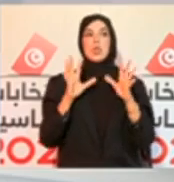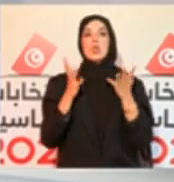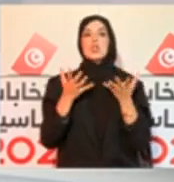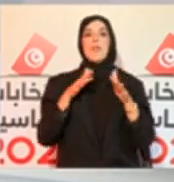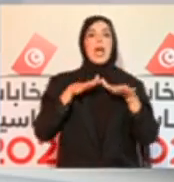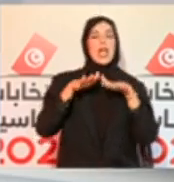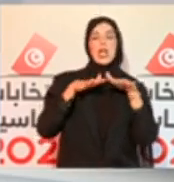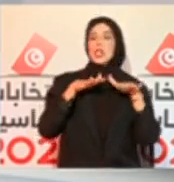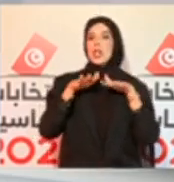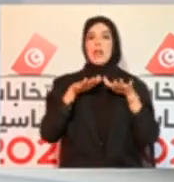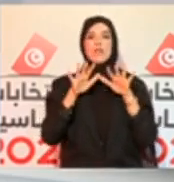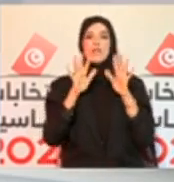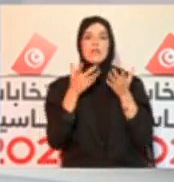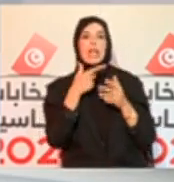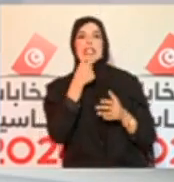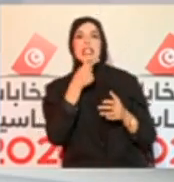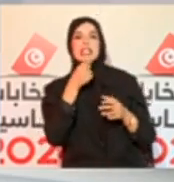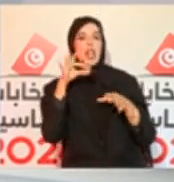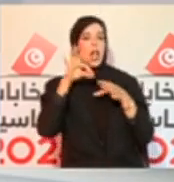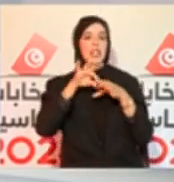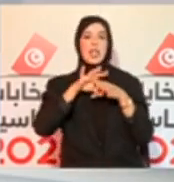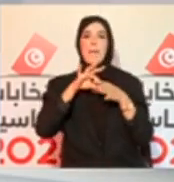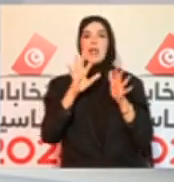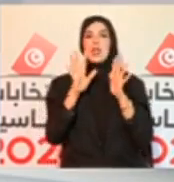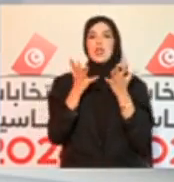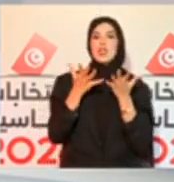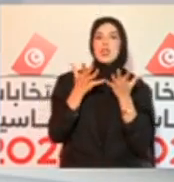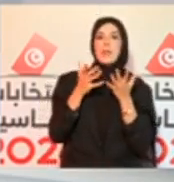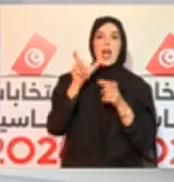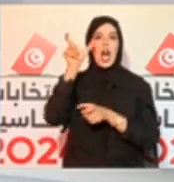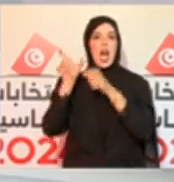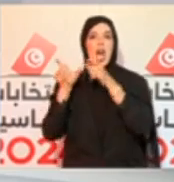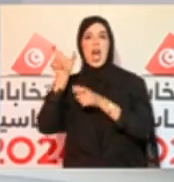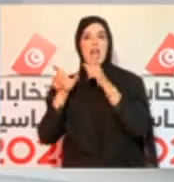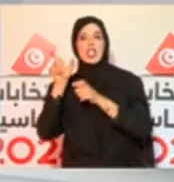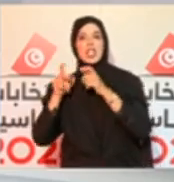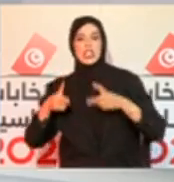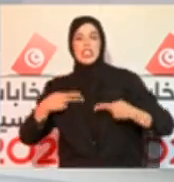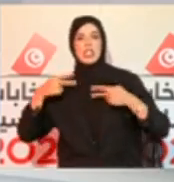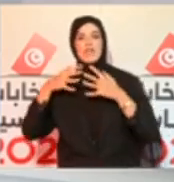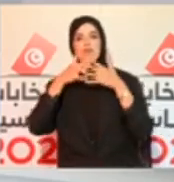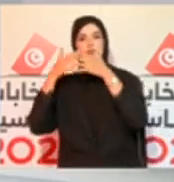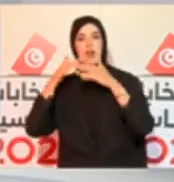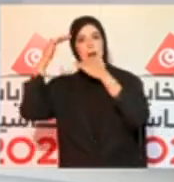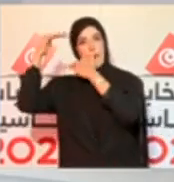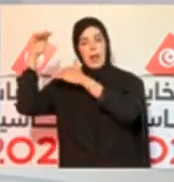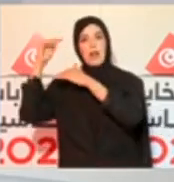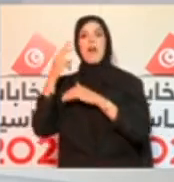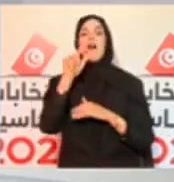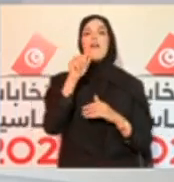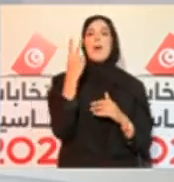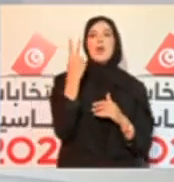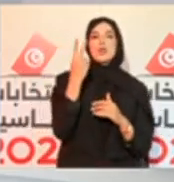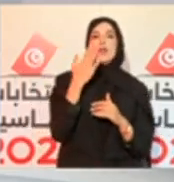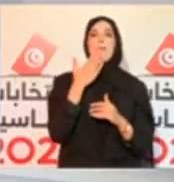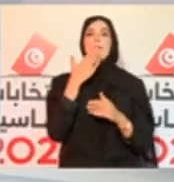الاجراءات اللي عملتوها لتسهيل العمليه الانتخابيه لجاليتنا في الامريكيتين مم حاجتين الهيئه